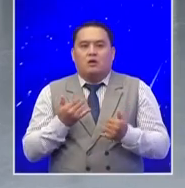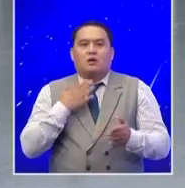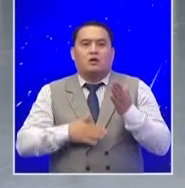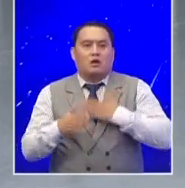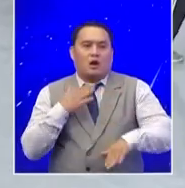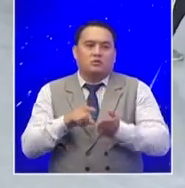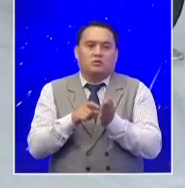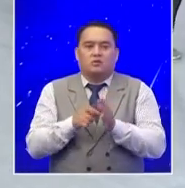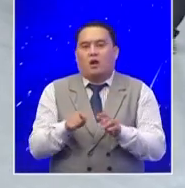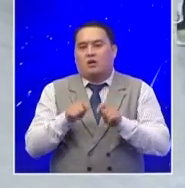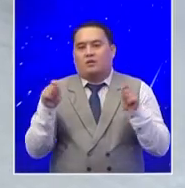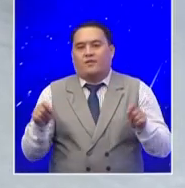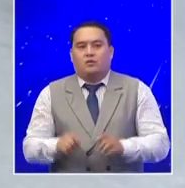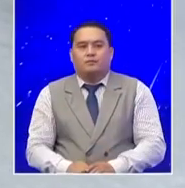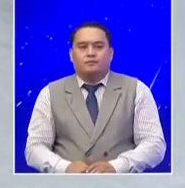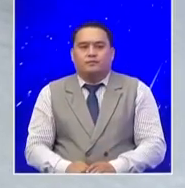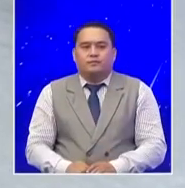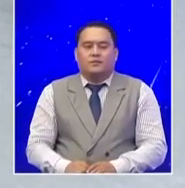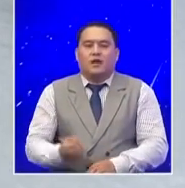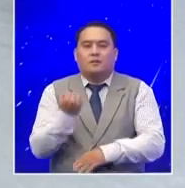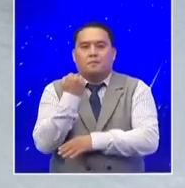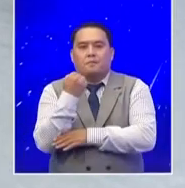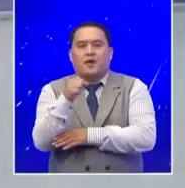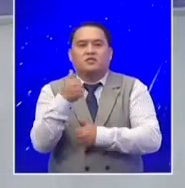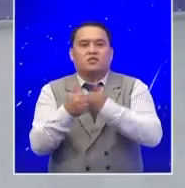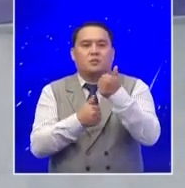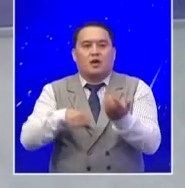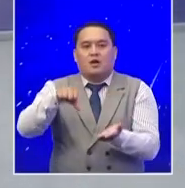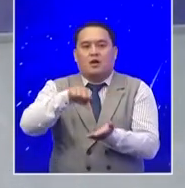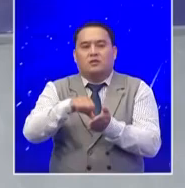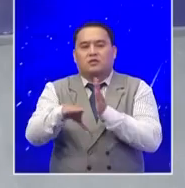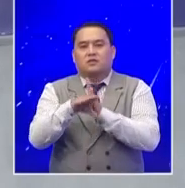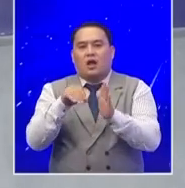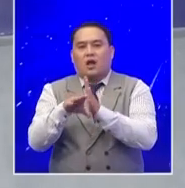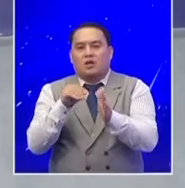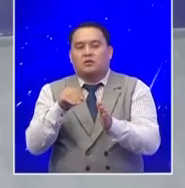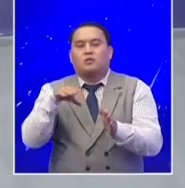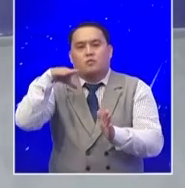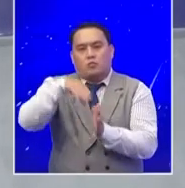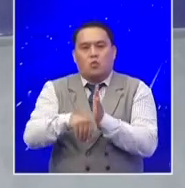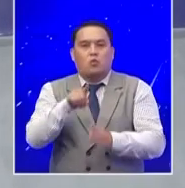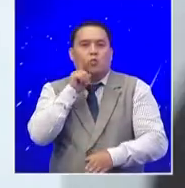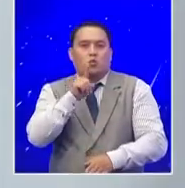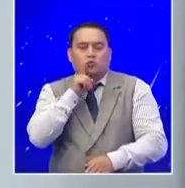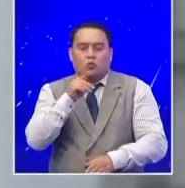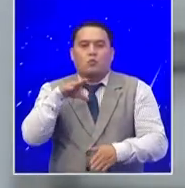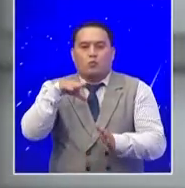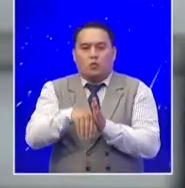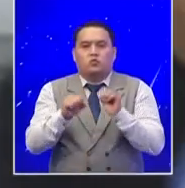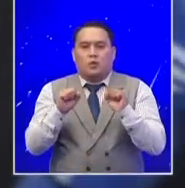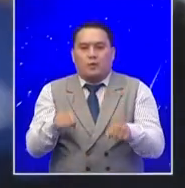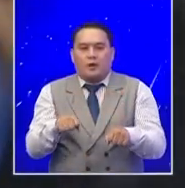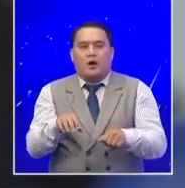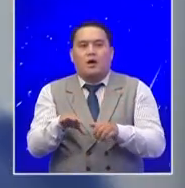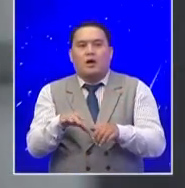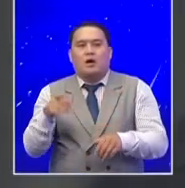в зале сейчас. Лучшие спортсмены, победившие в чемпионате Казахстана, представят страну в составе национальной сборной среди молодежи. С учетом того, что семиреченцы всегда проходили